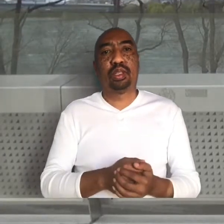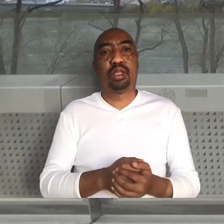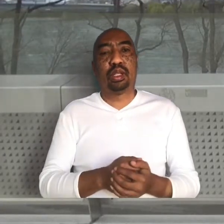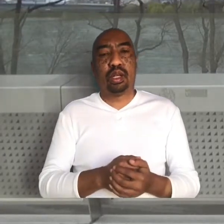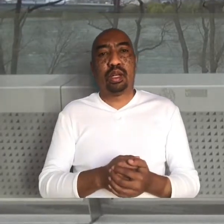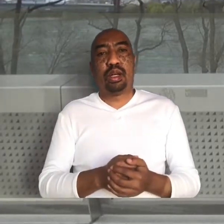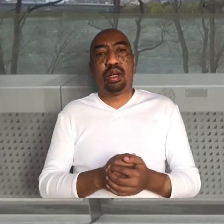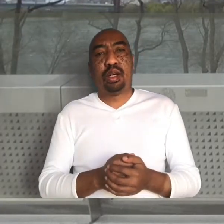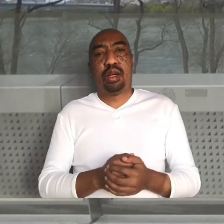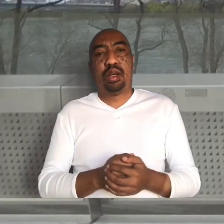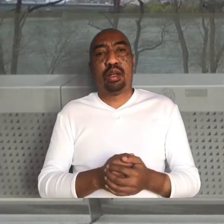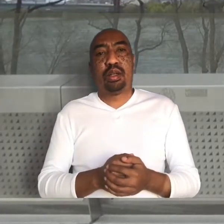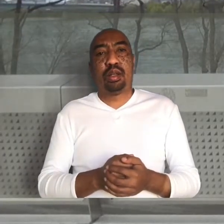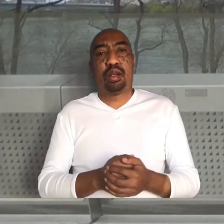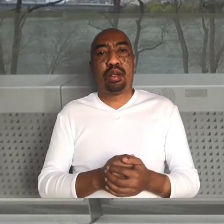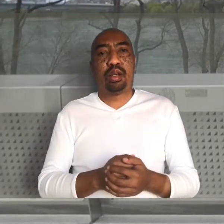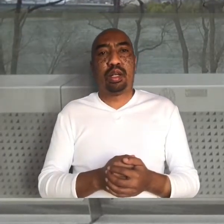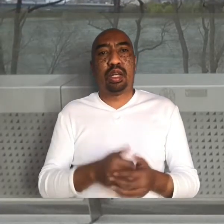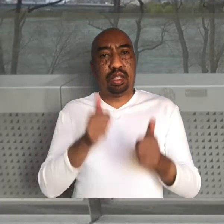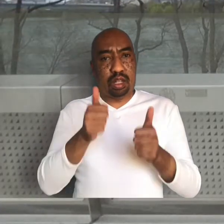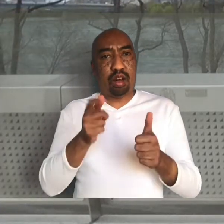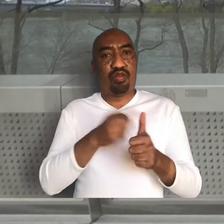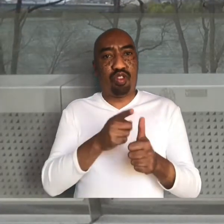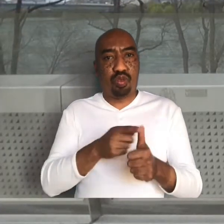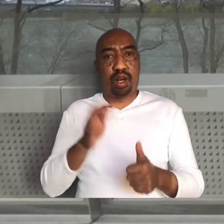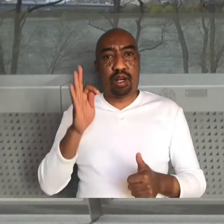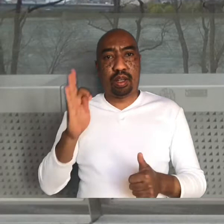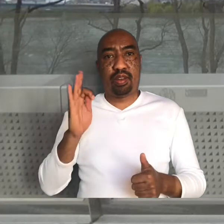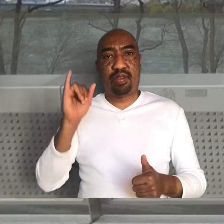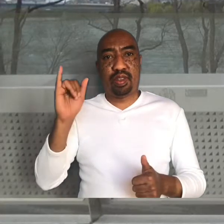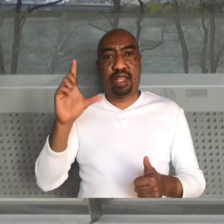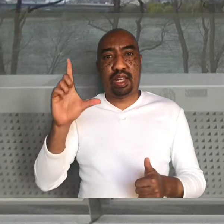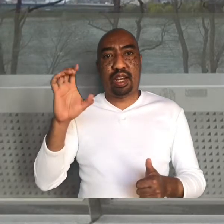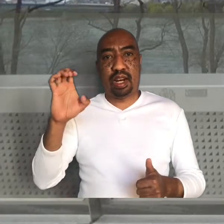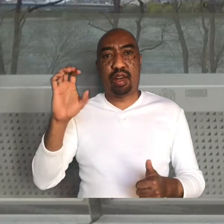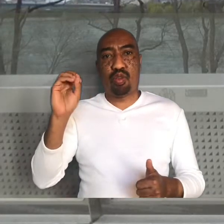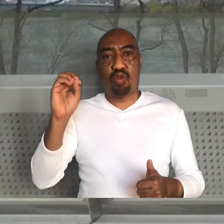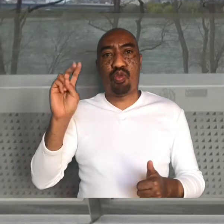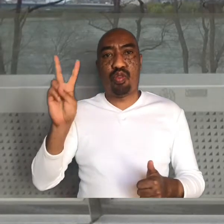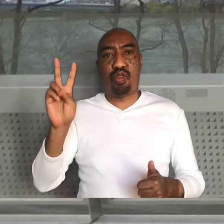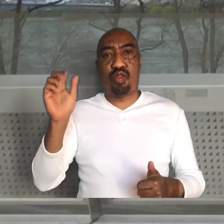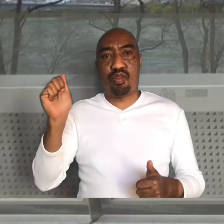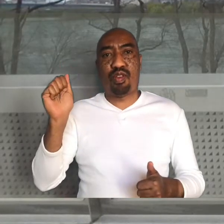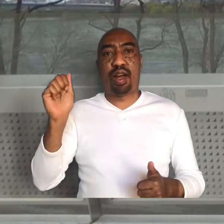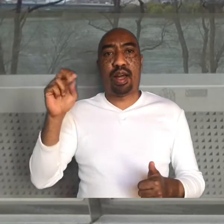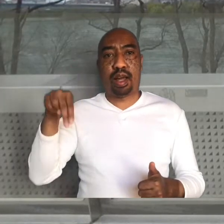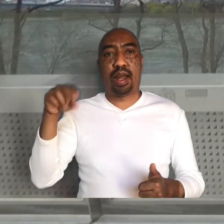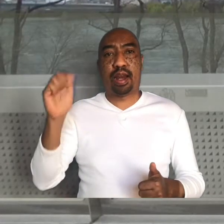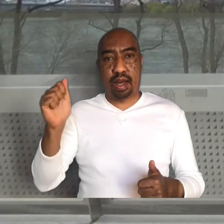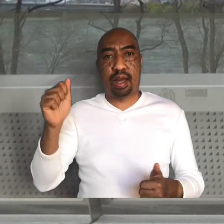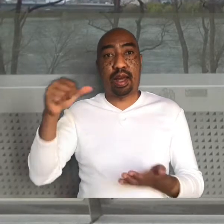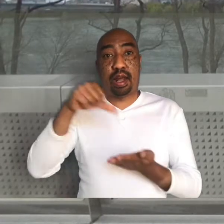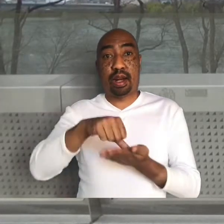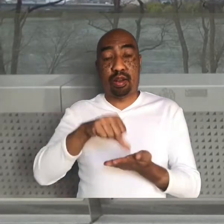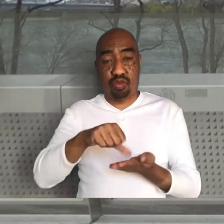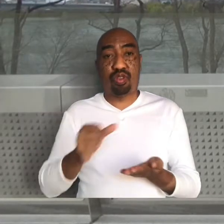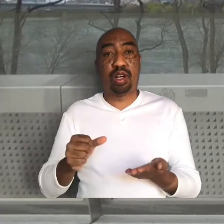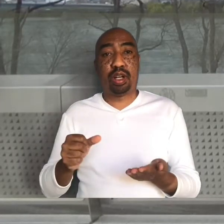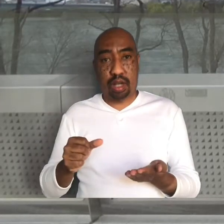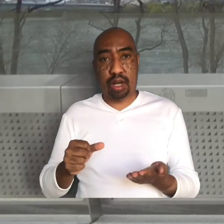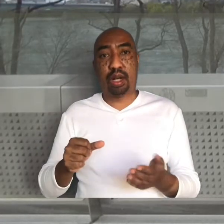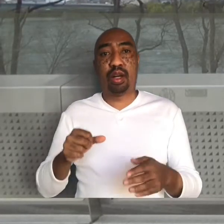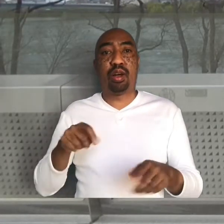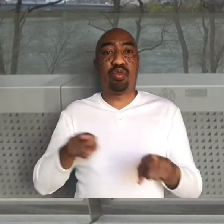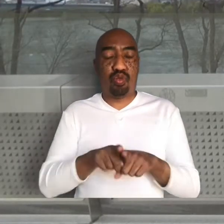hoe misy atomboka antsika amin'ny fileovana aloha ilay izy satria be da be ny fiangonana, fa fileovana aloha ny